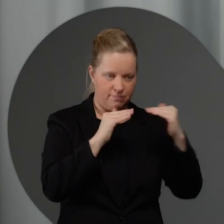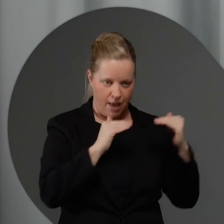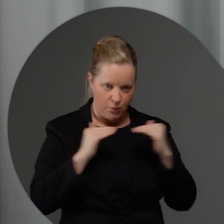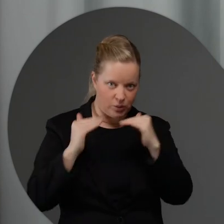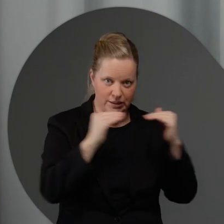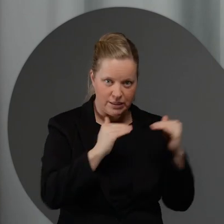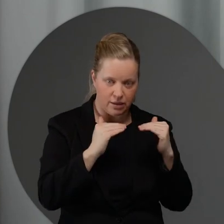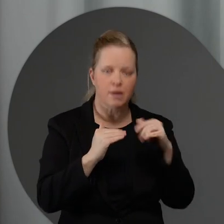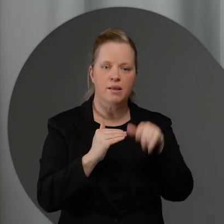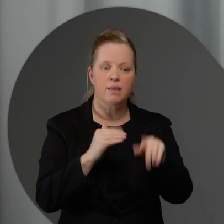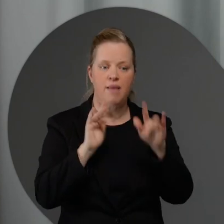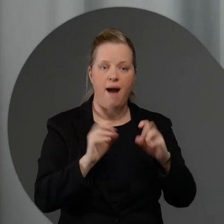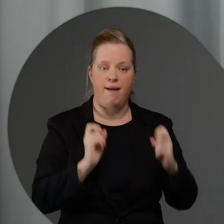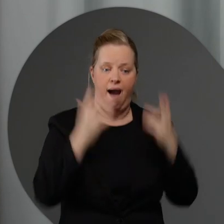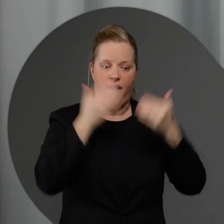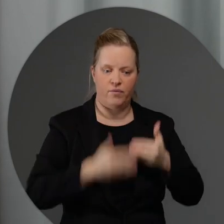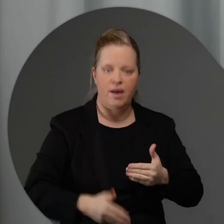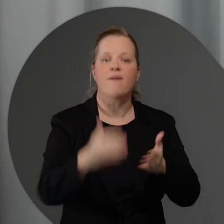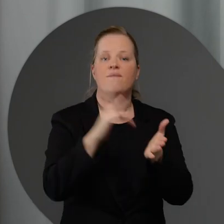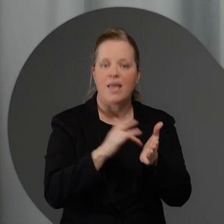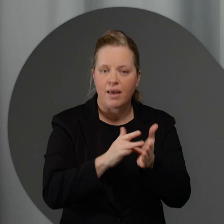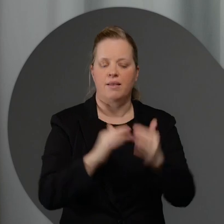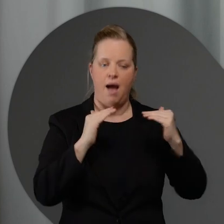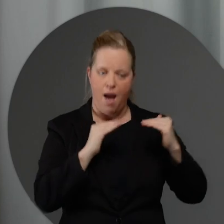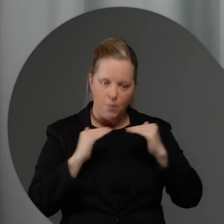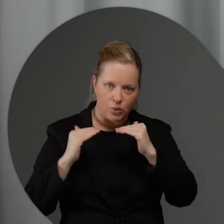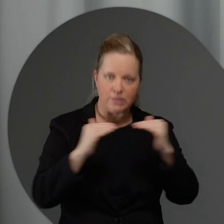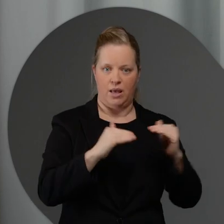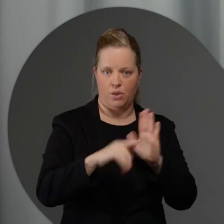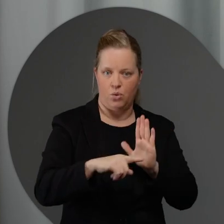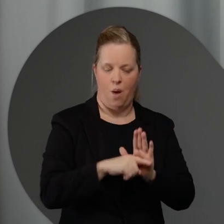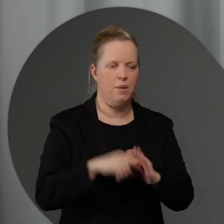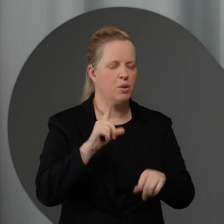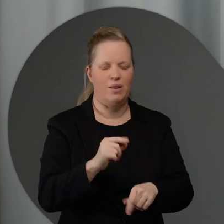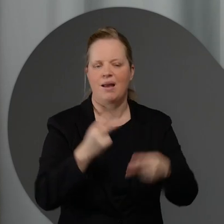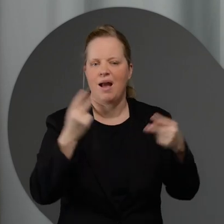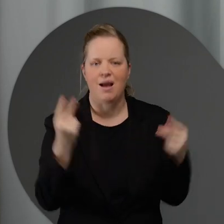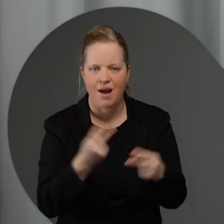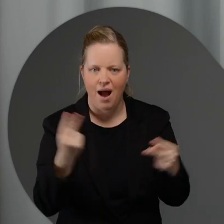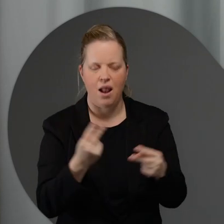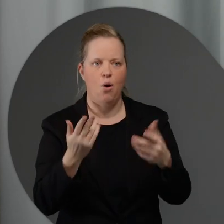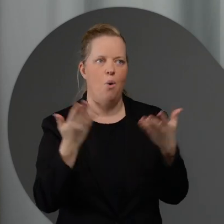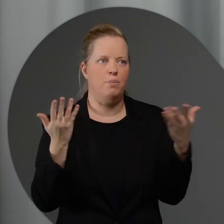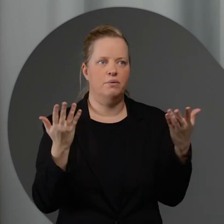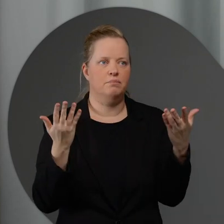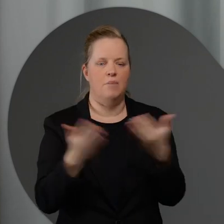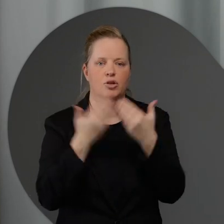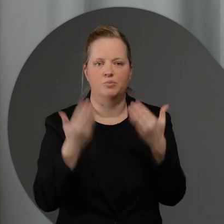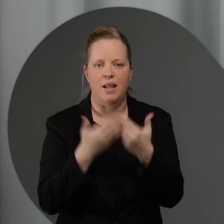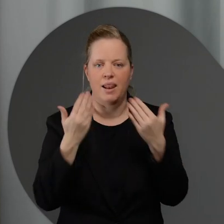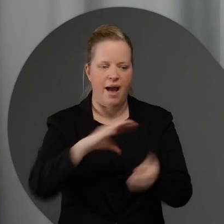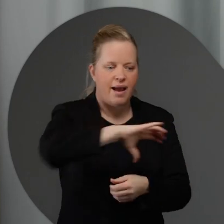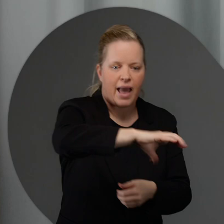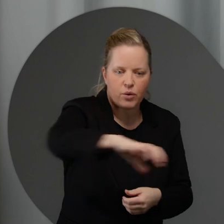Und diese harmonisierten Normen sind in Kraft, weil sie harmonisierte Normen sind. Ja. Egal, ob es